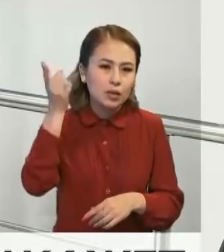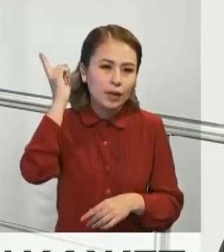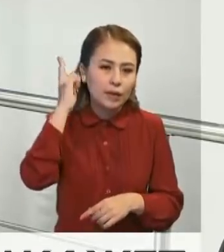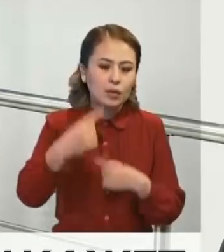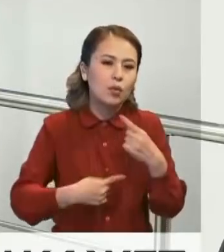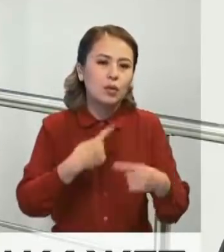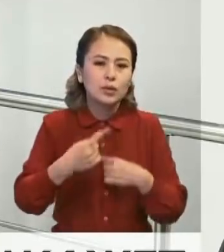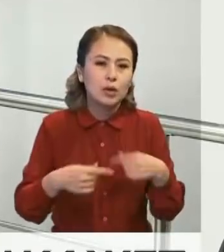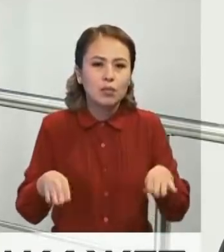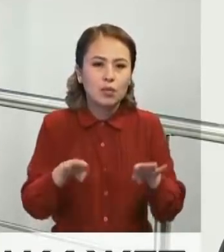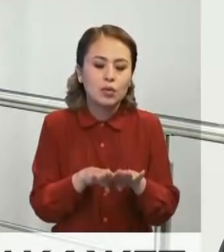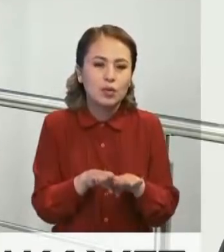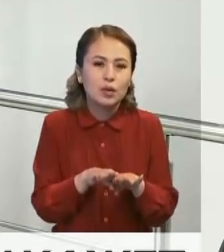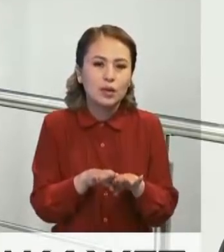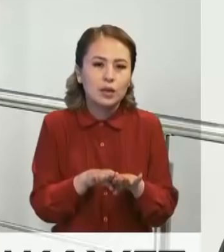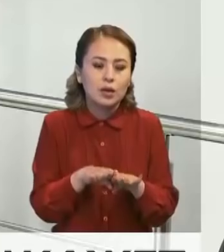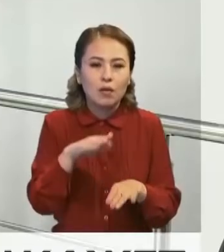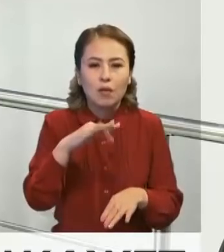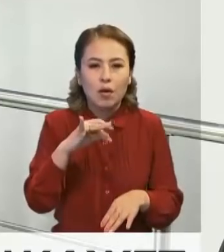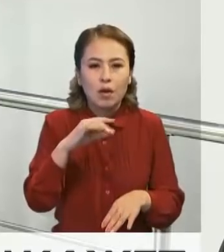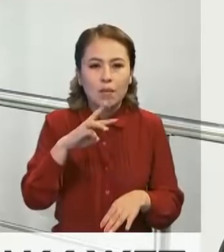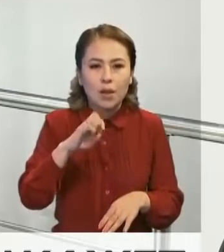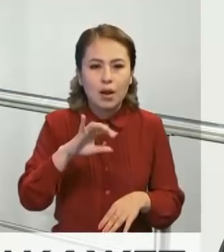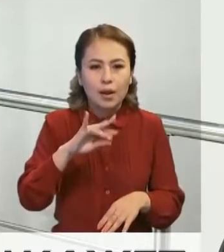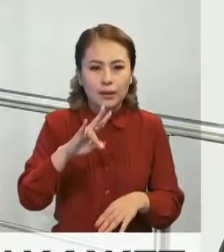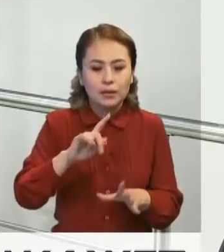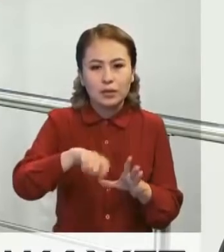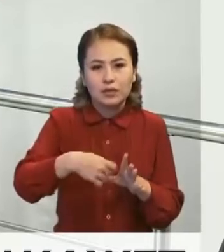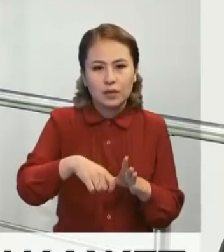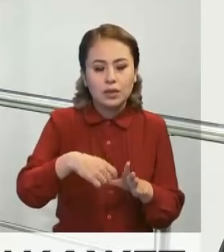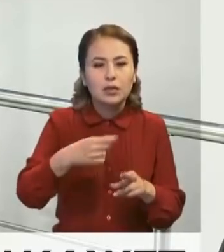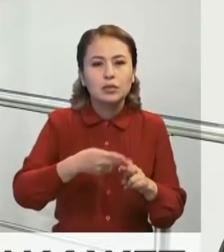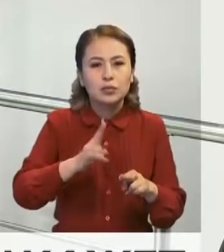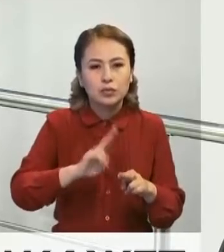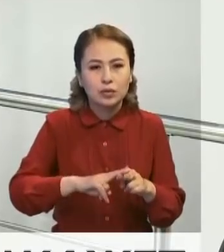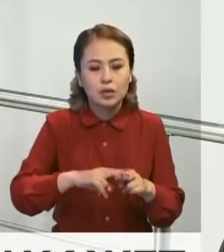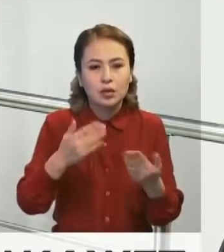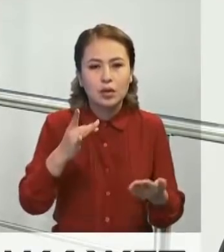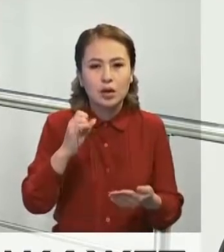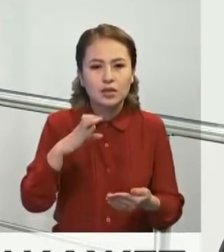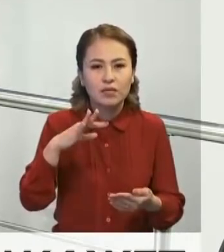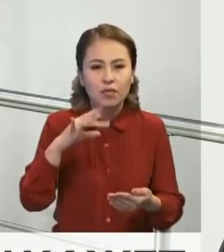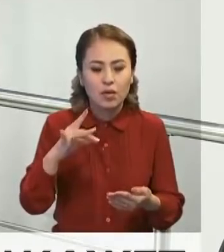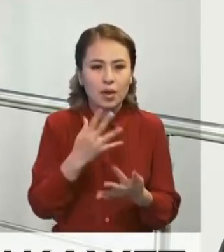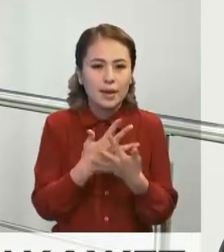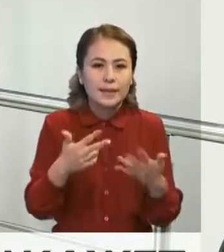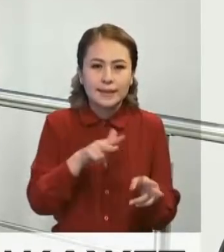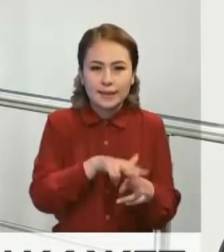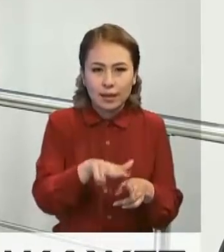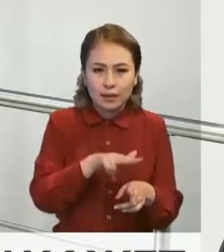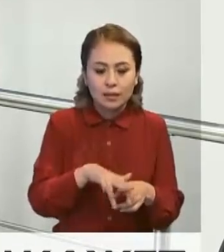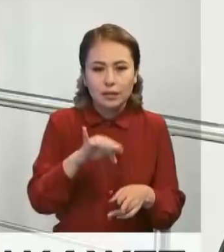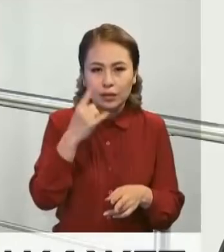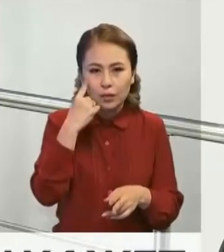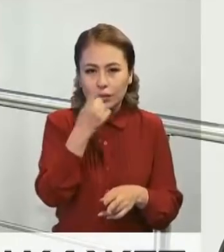кезінде бұндай органдар формалин деген растворда, сұйықтықта сақталатын. Ол раствор әрі зиянды,